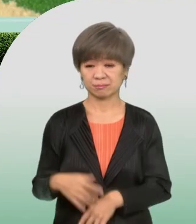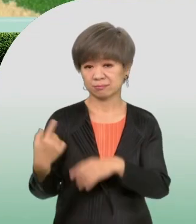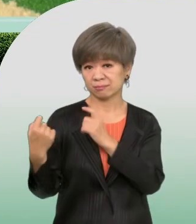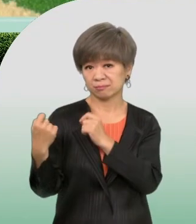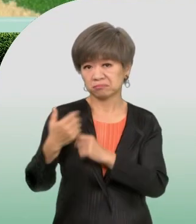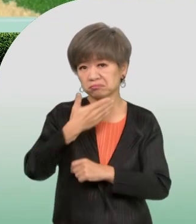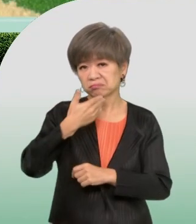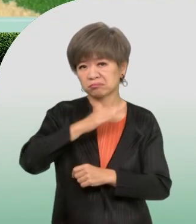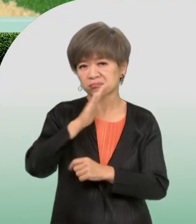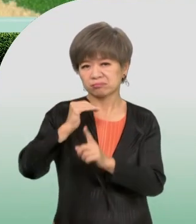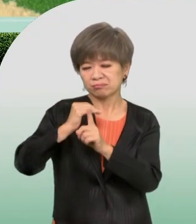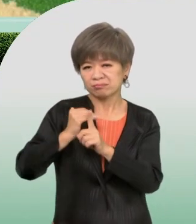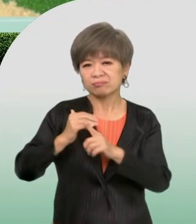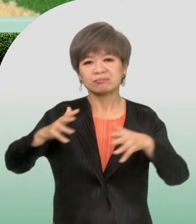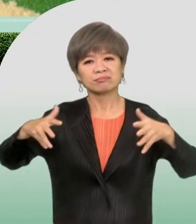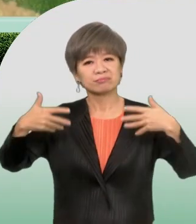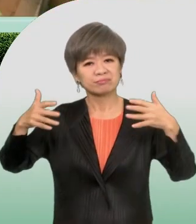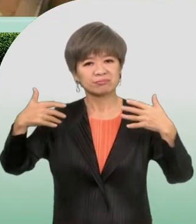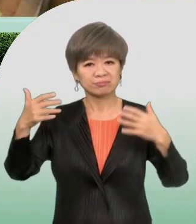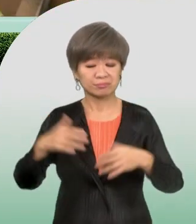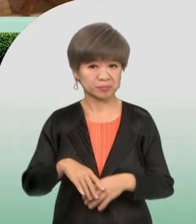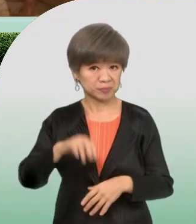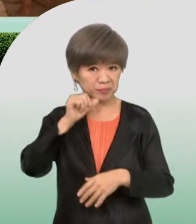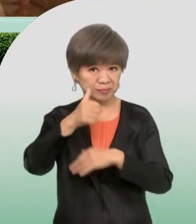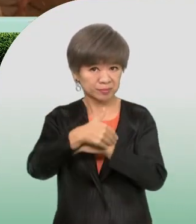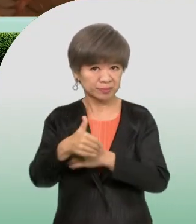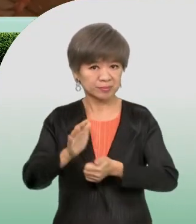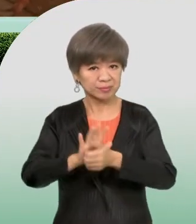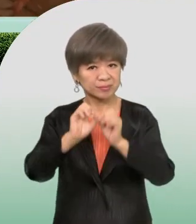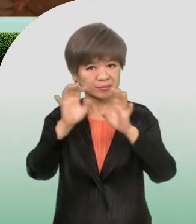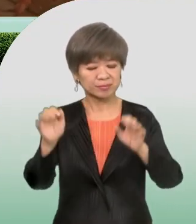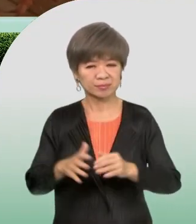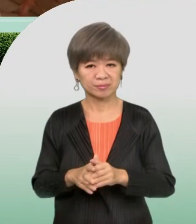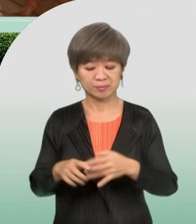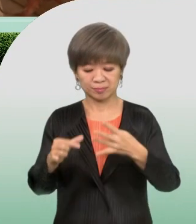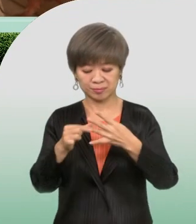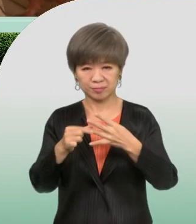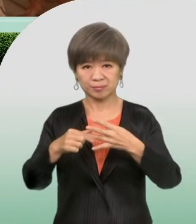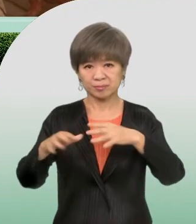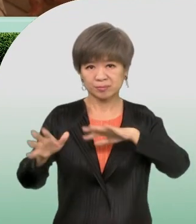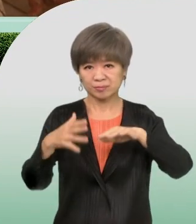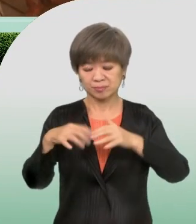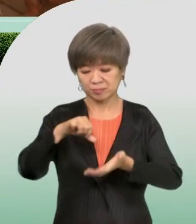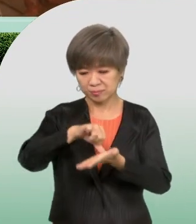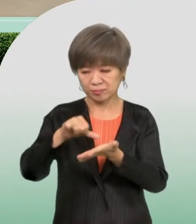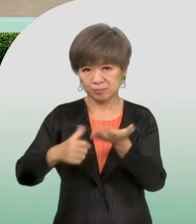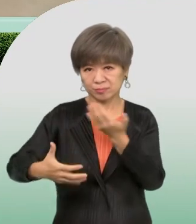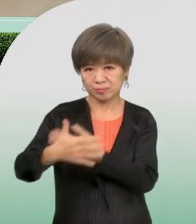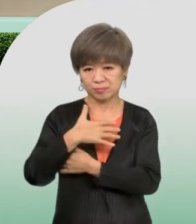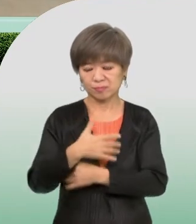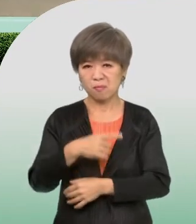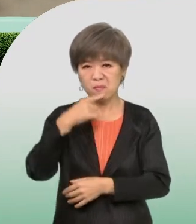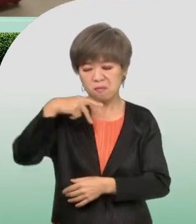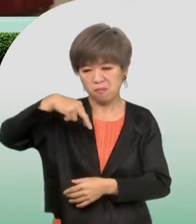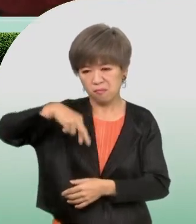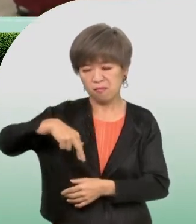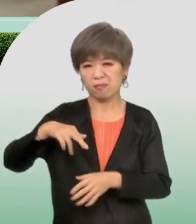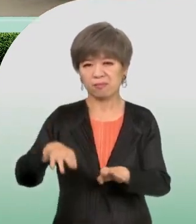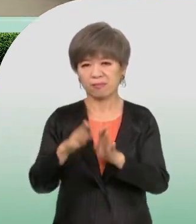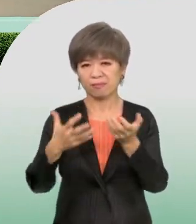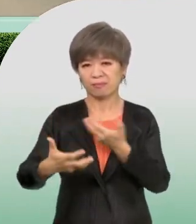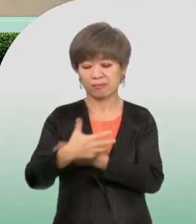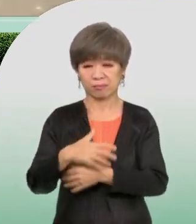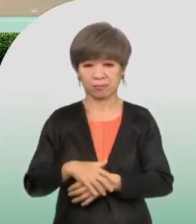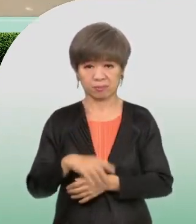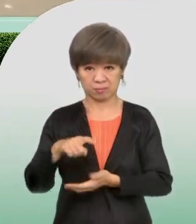让一部嘅天使系开始尊重咧，庙里间吹讲也求中求俗嘅诞生，未开始苏醒咧。附近